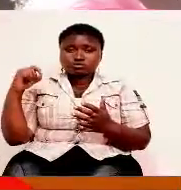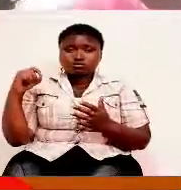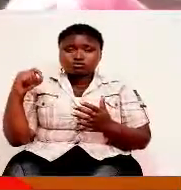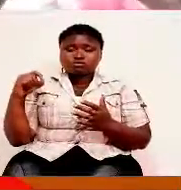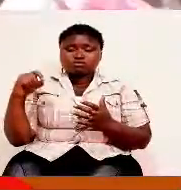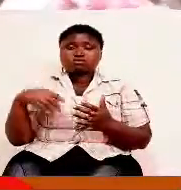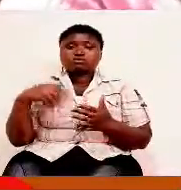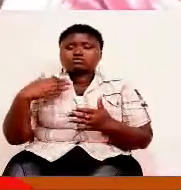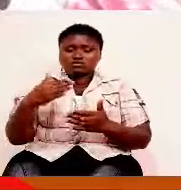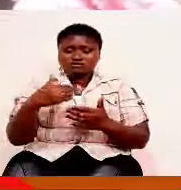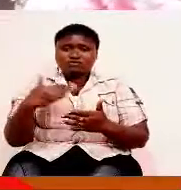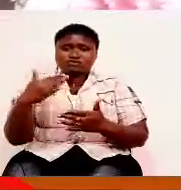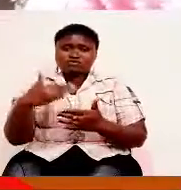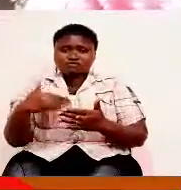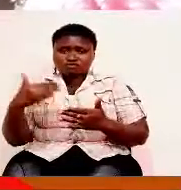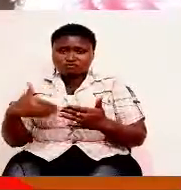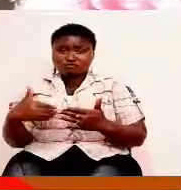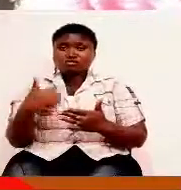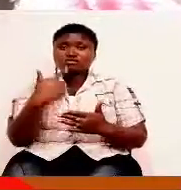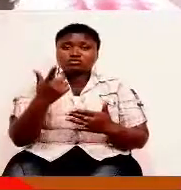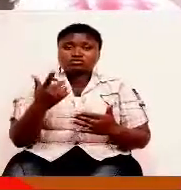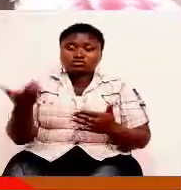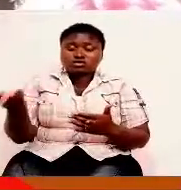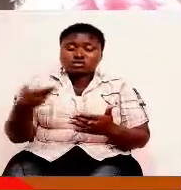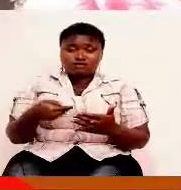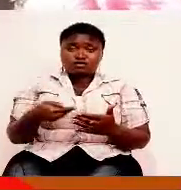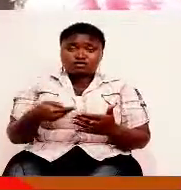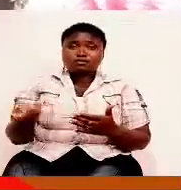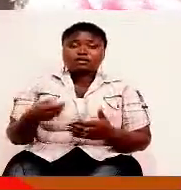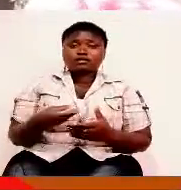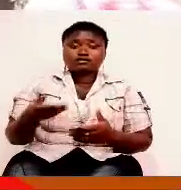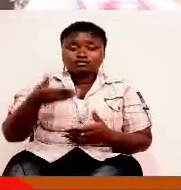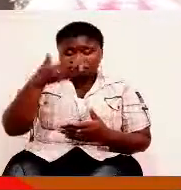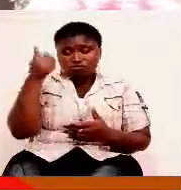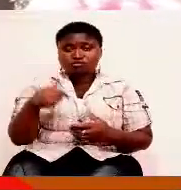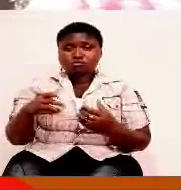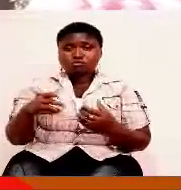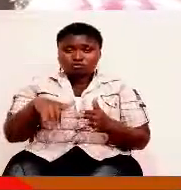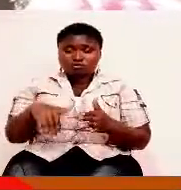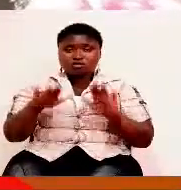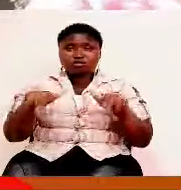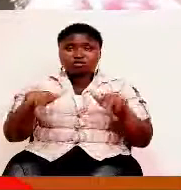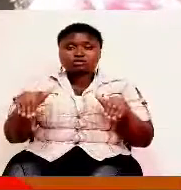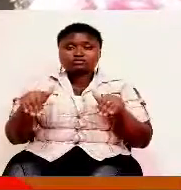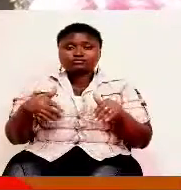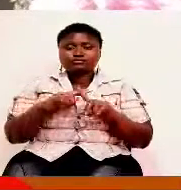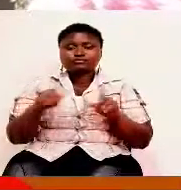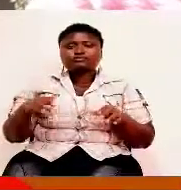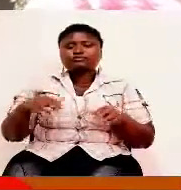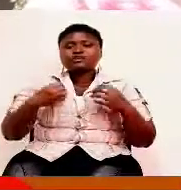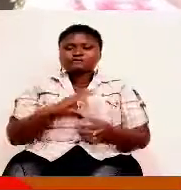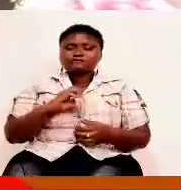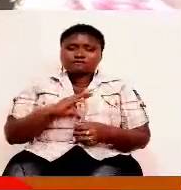tuwa fuatelera monole, tokeruwa noto withdraw besha agikoro tutiku hota gueterera. No ni todo wa guoya, ukaigua